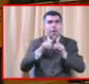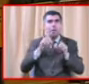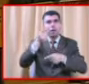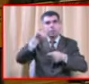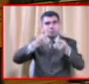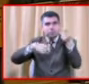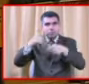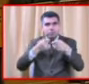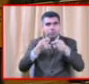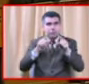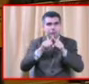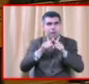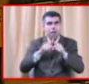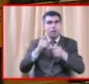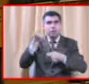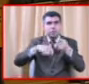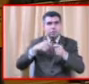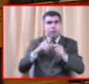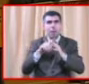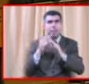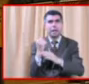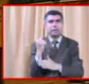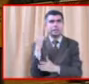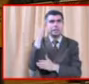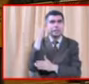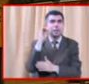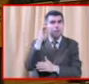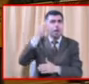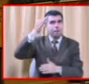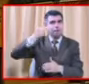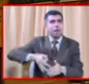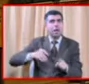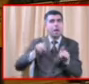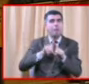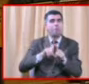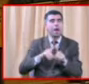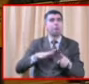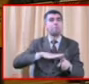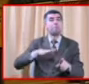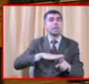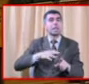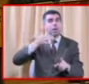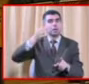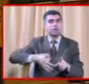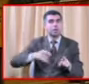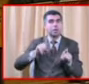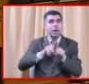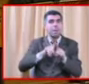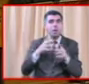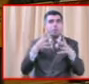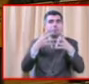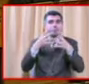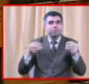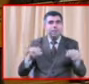ديال لاركيتكتور ديال البيطو أغمي. علاش؟ لأنهم كيبنيو بالطين، وما كان حتى بالنسبة للشروط التعجيزية في الحصول على الوثائق،